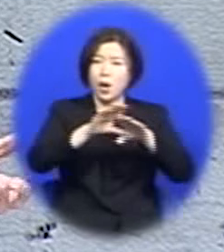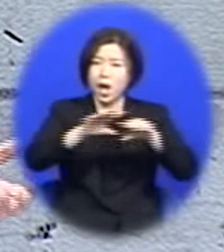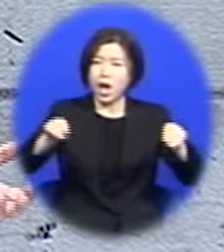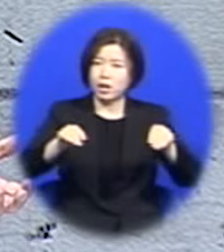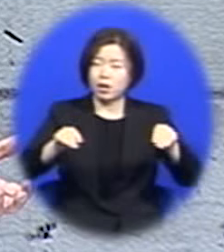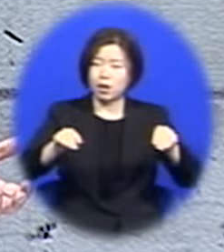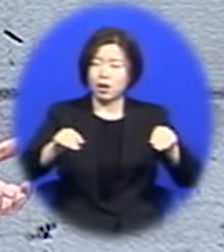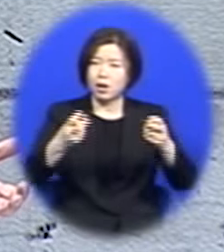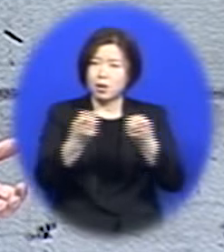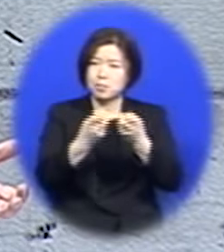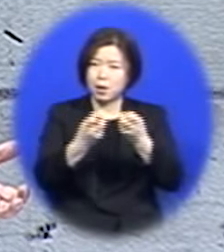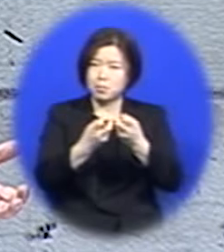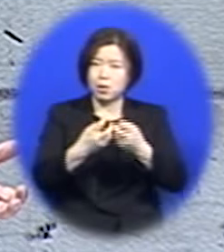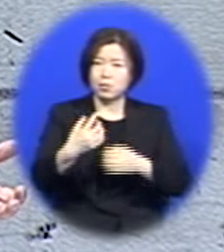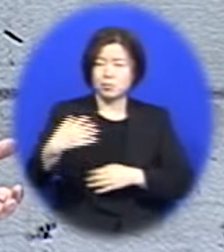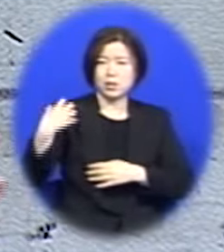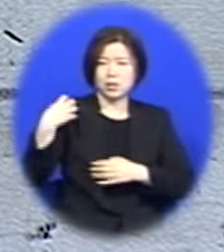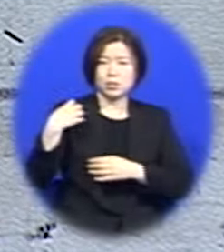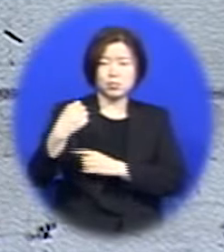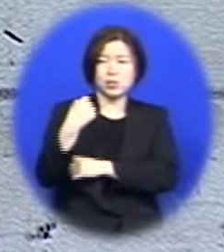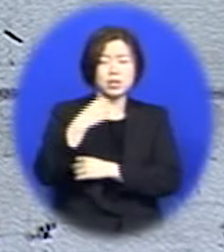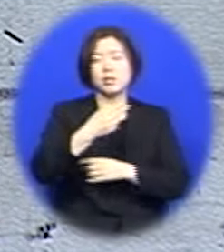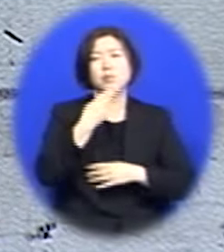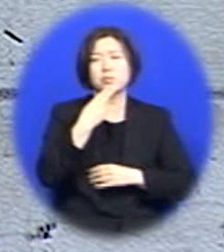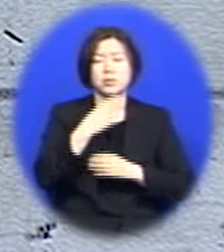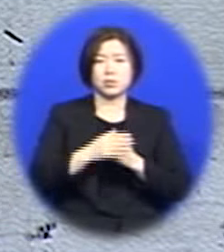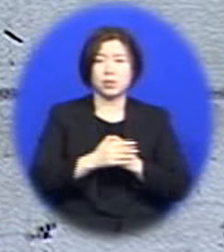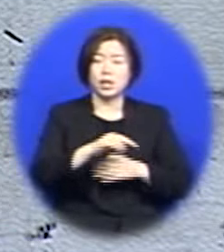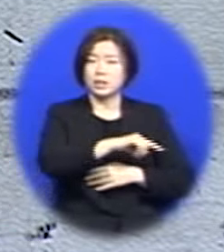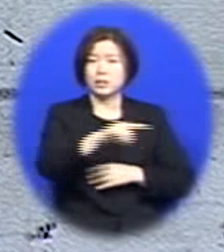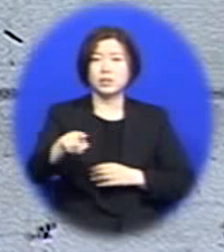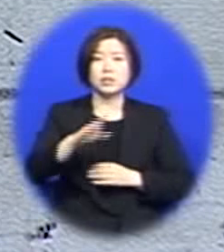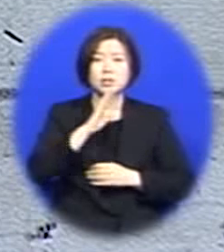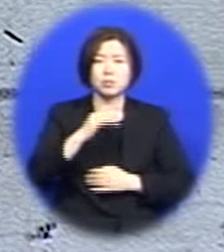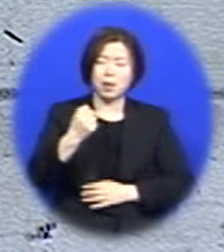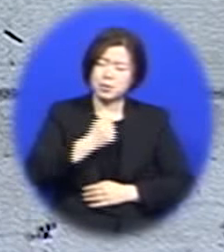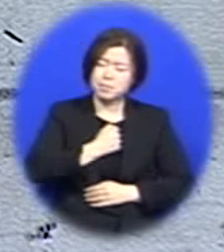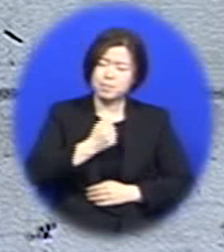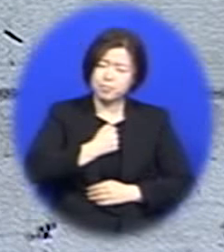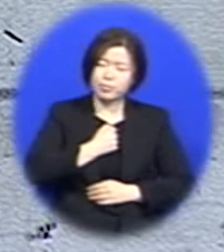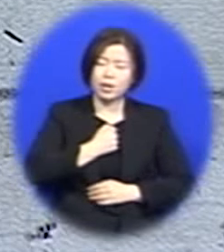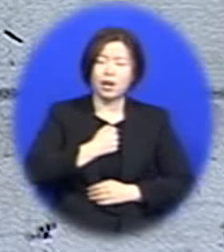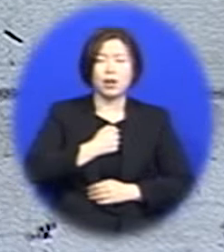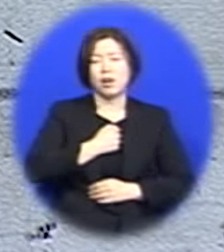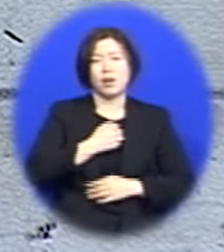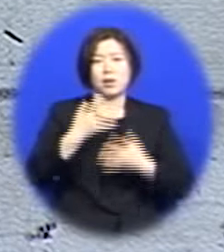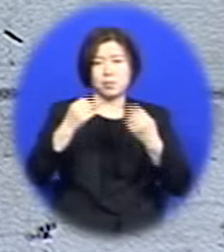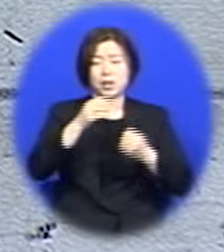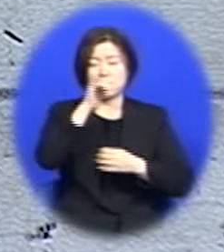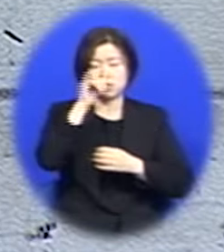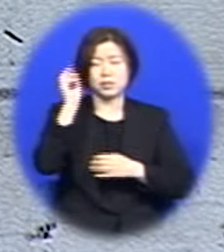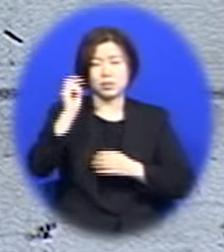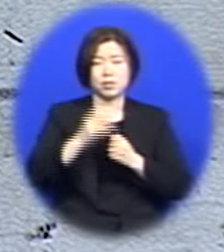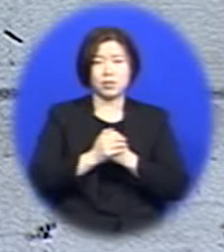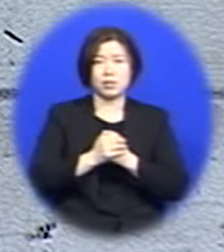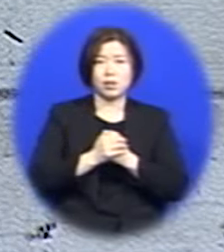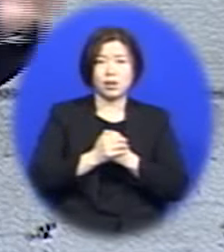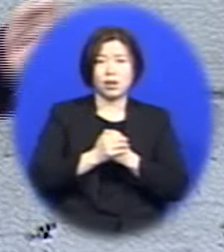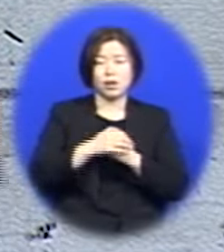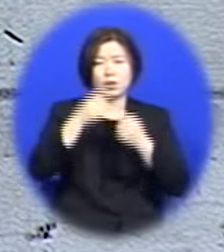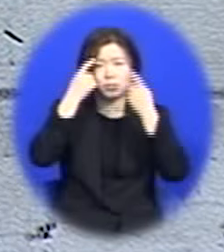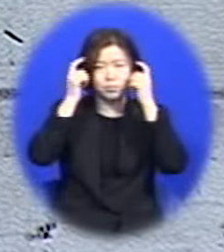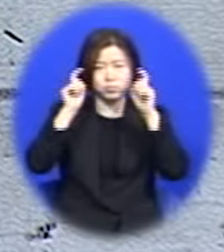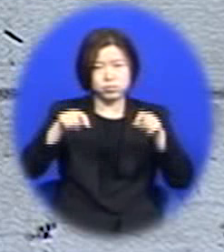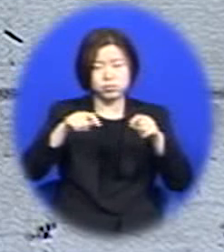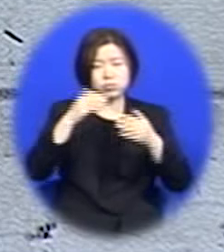수 있는 능력도 없어요. 그들은 정말 원통하기 짝이 없었을 것 같아요. 아니, 미련 없이